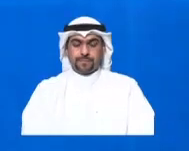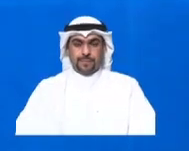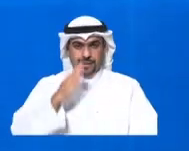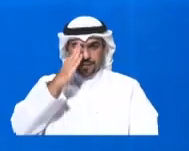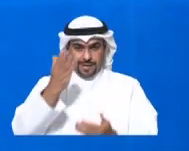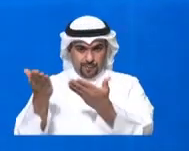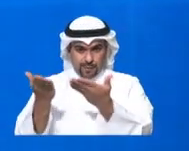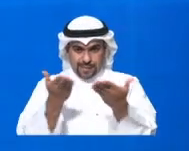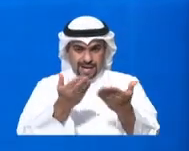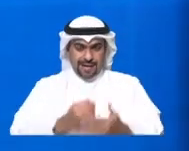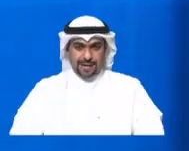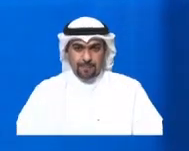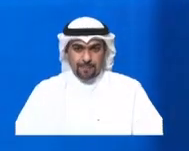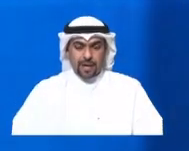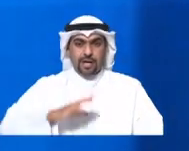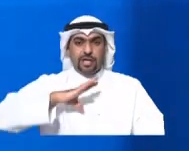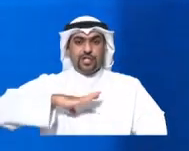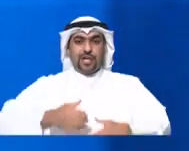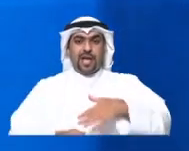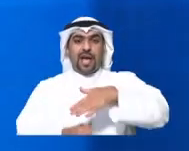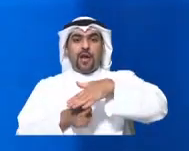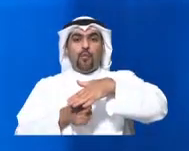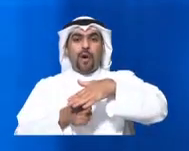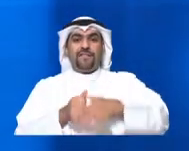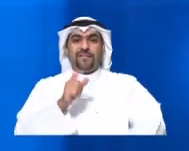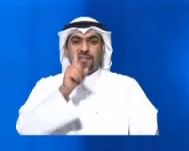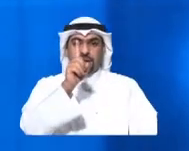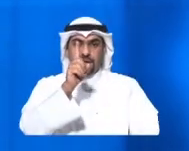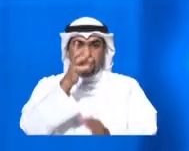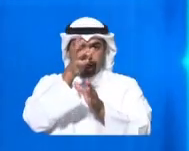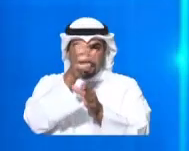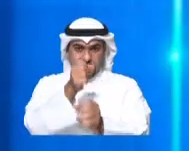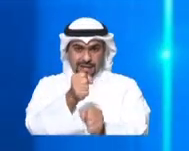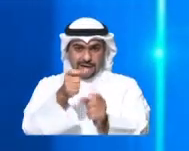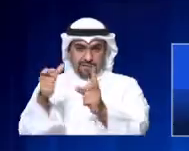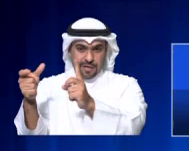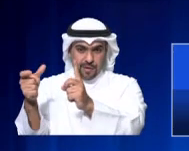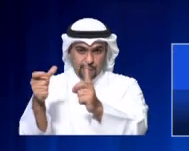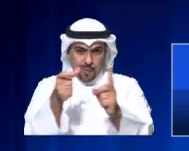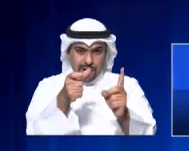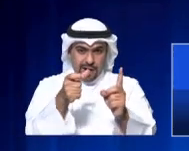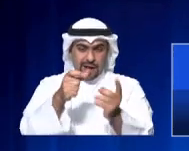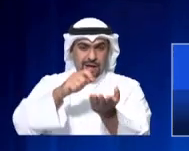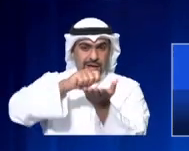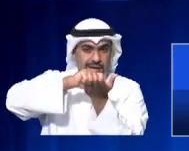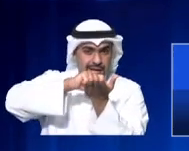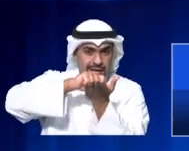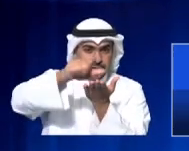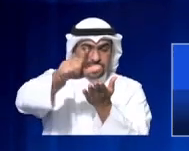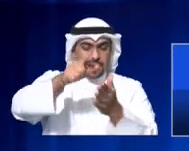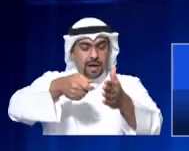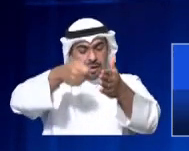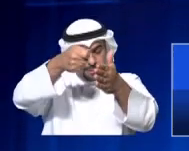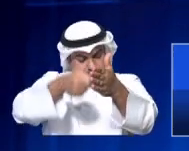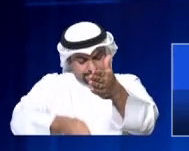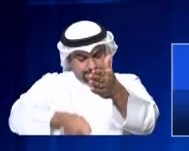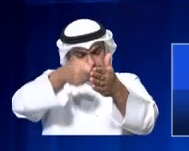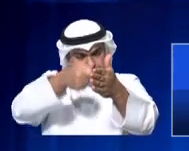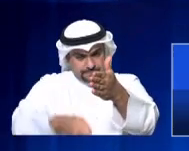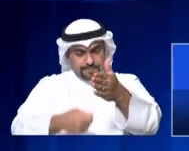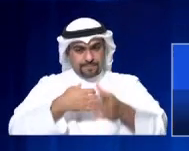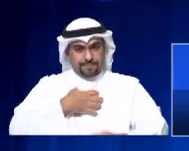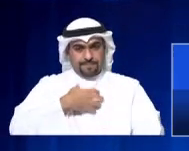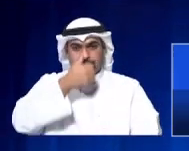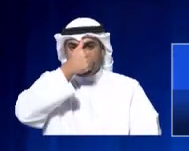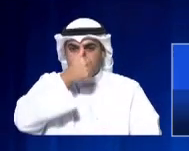بعث حضرة صاحب السمو أمير البلاد الشيخ نواف الأحمد الجابر الصباح حفظه الله ورعاه ببرقية تعزية إلى فخامة الرئيس فلاديمير